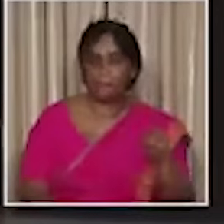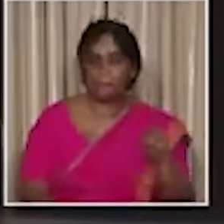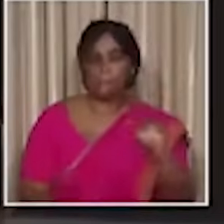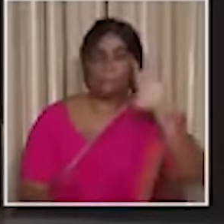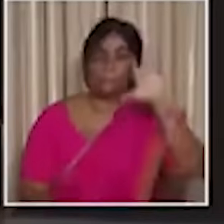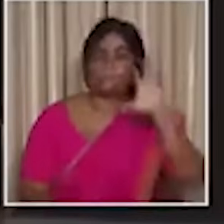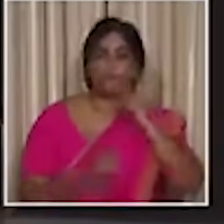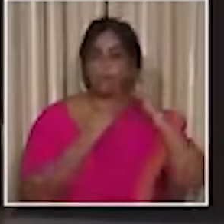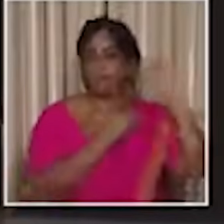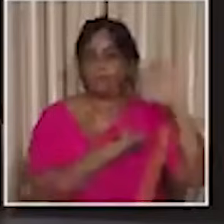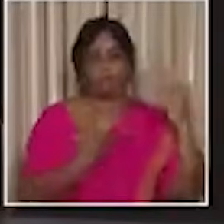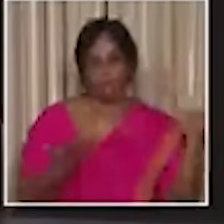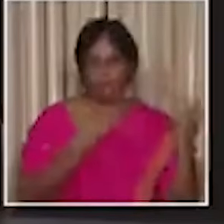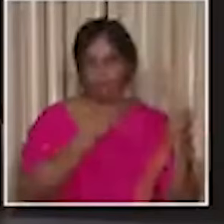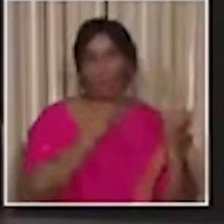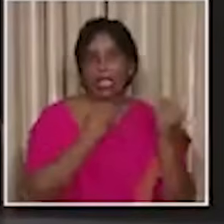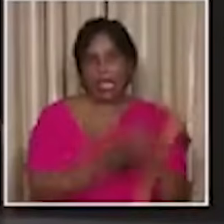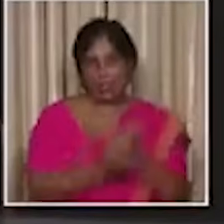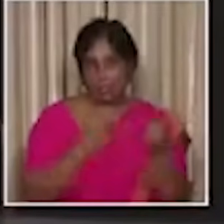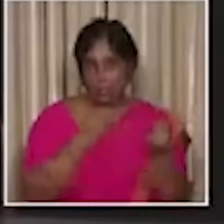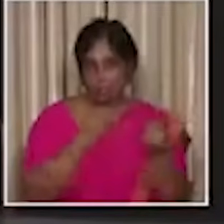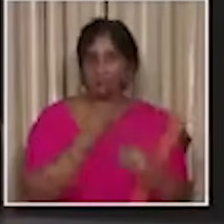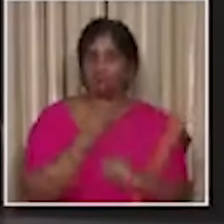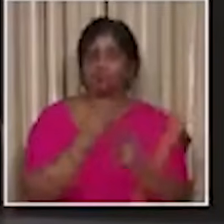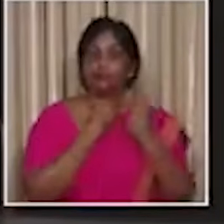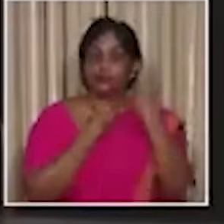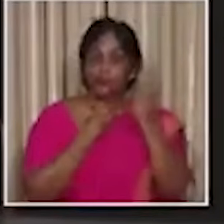නිෂ්පාදනය කරලා නැහැ. එතන 5000ක් ඉතුරු වෙනවා.